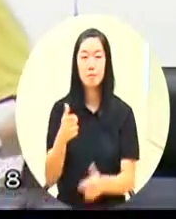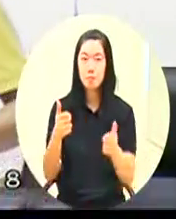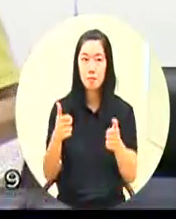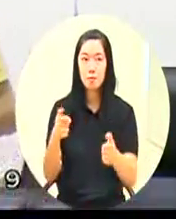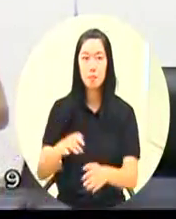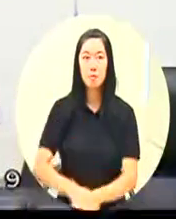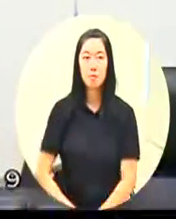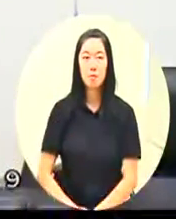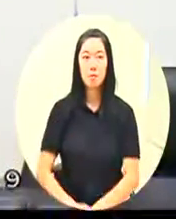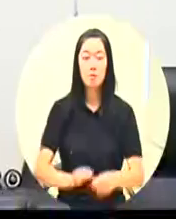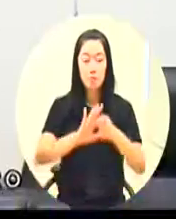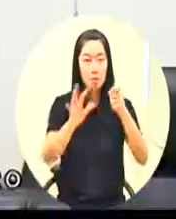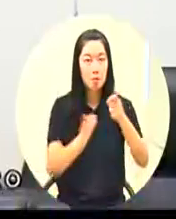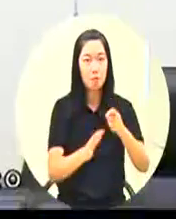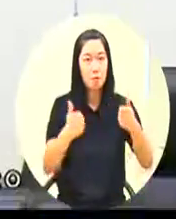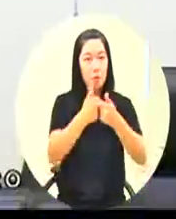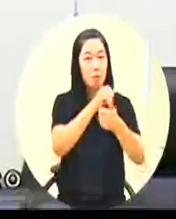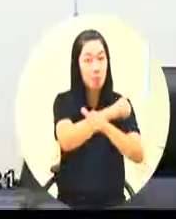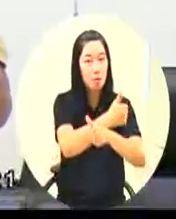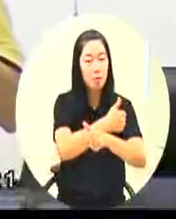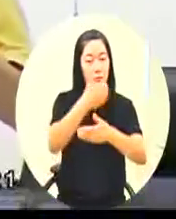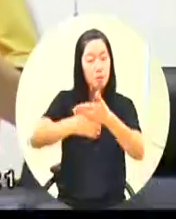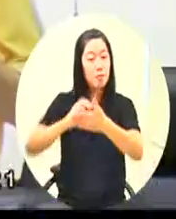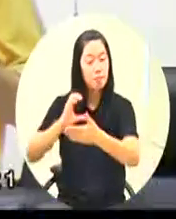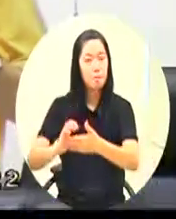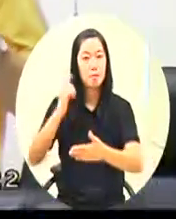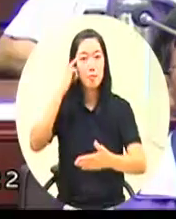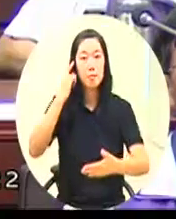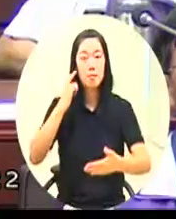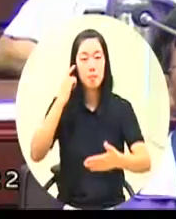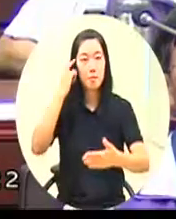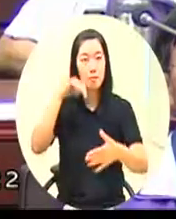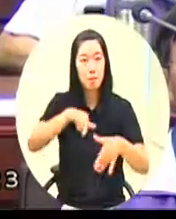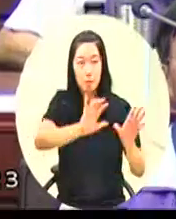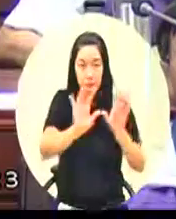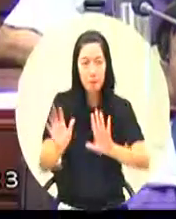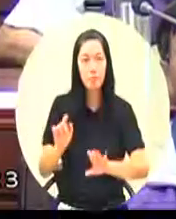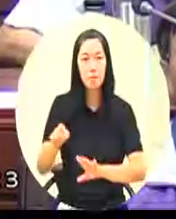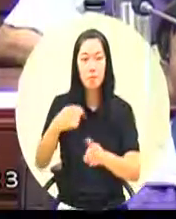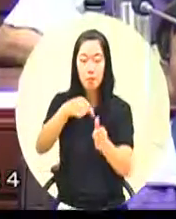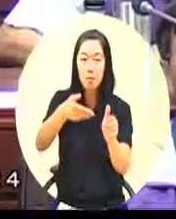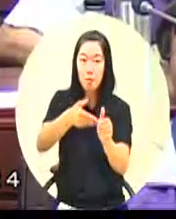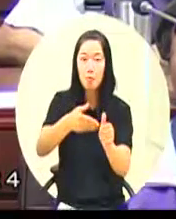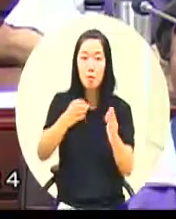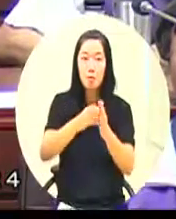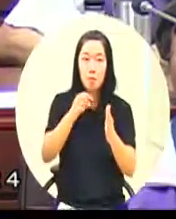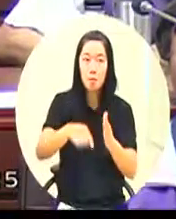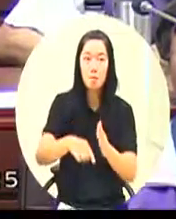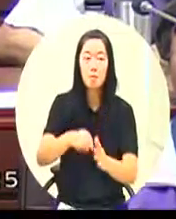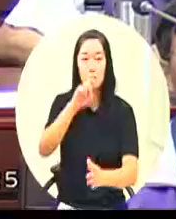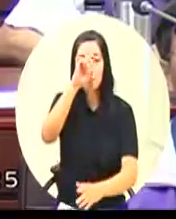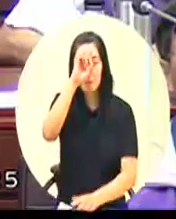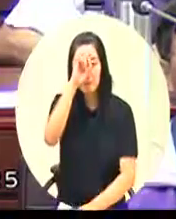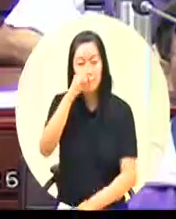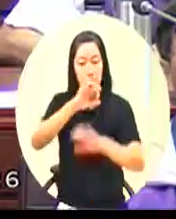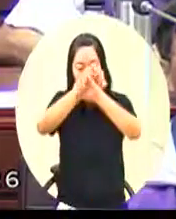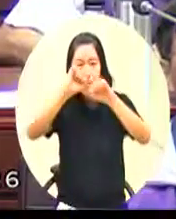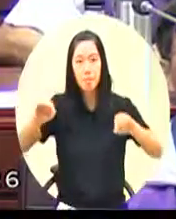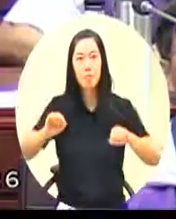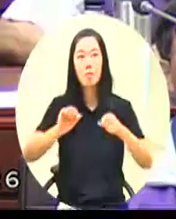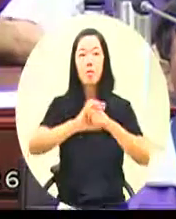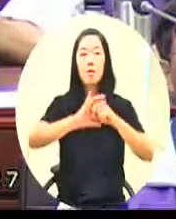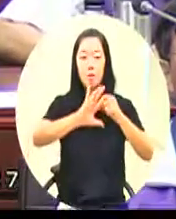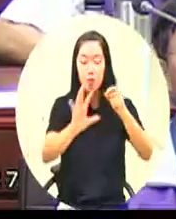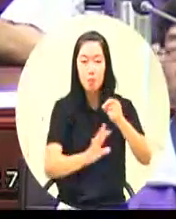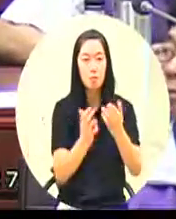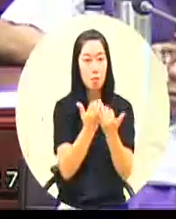国中会考成绩减析的那个状况哈。那教育部大概为了了解，就是国中学生哈，就是学习的状